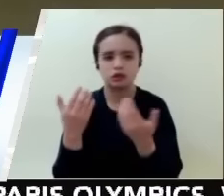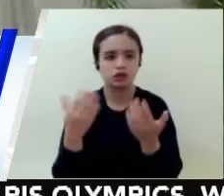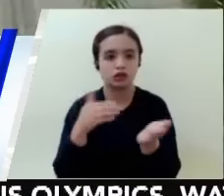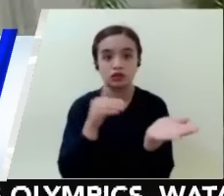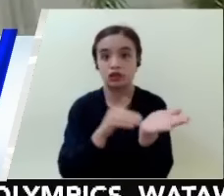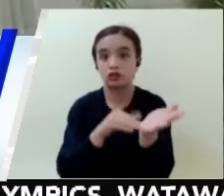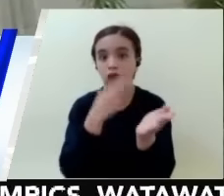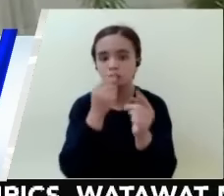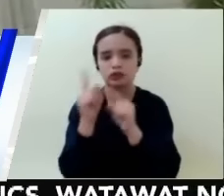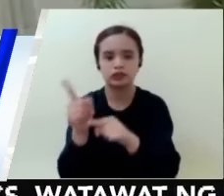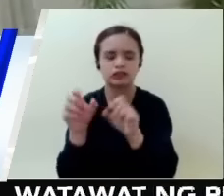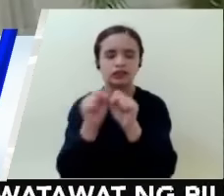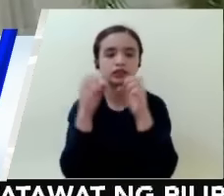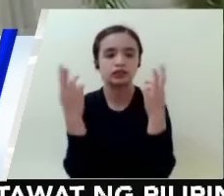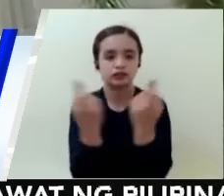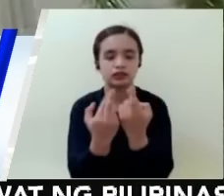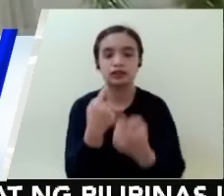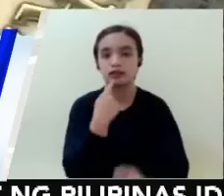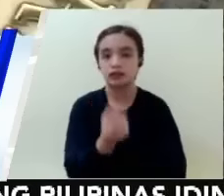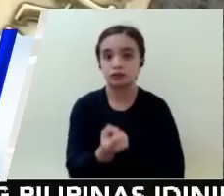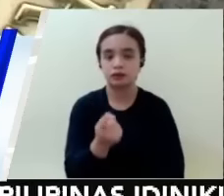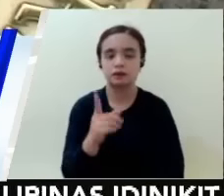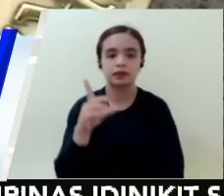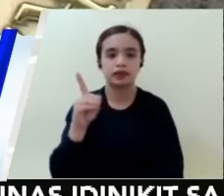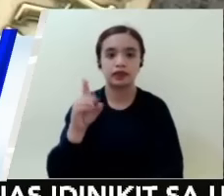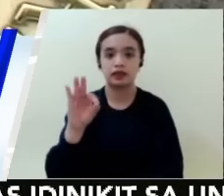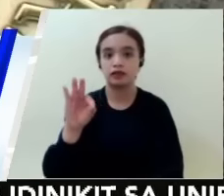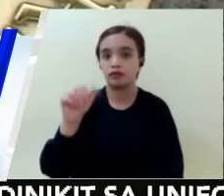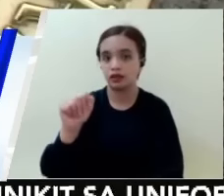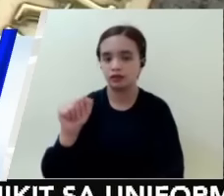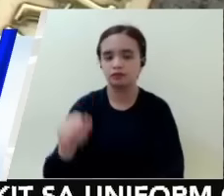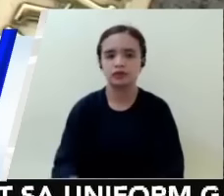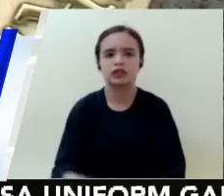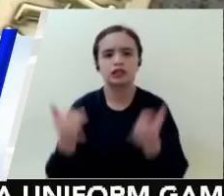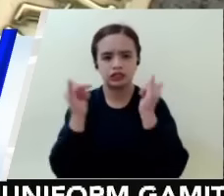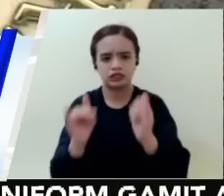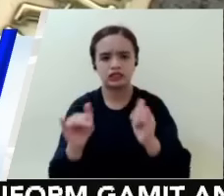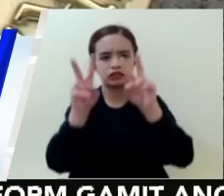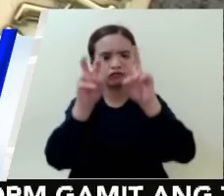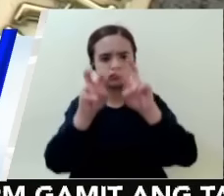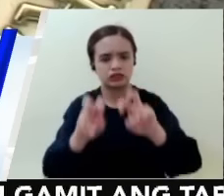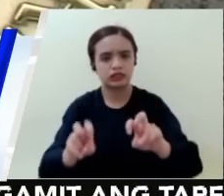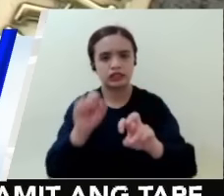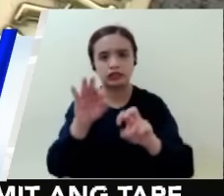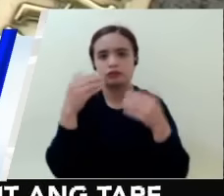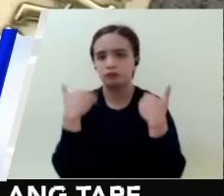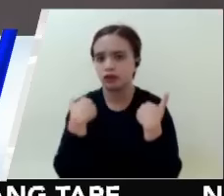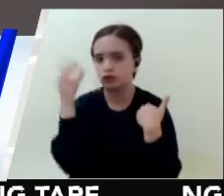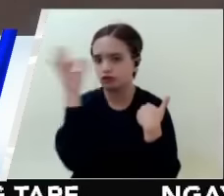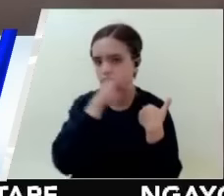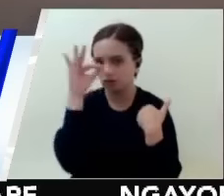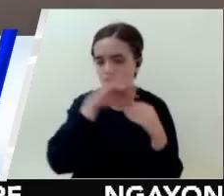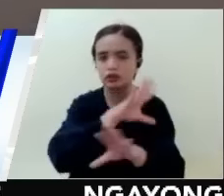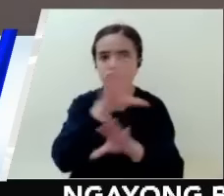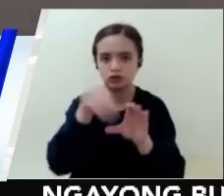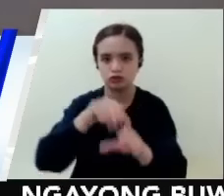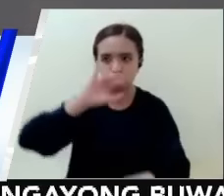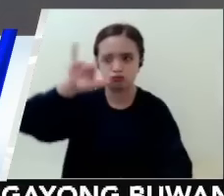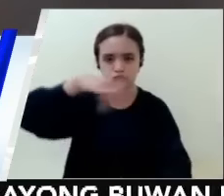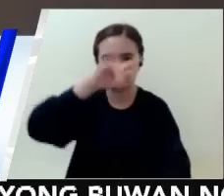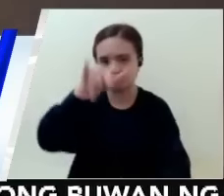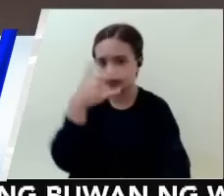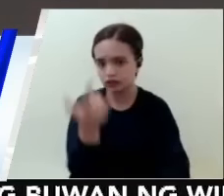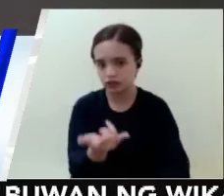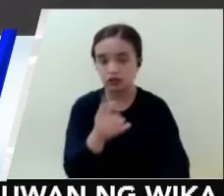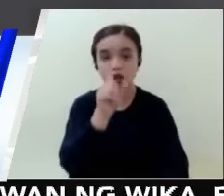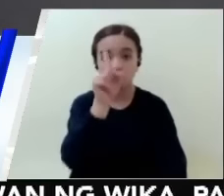seminar. Ayon sa Department of Foreign Affairs, inaalam pa nila kung may Pilipinong nadamay sa plane crash. Isang bahay ang